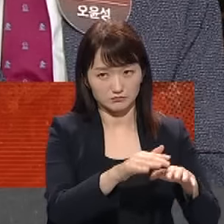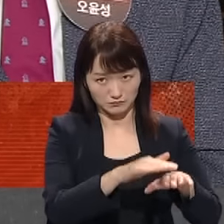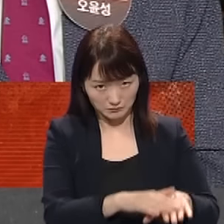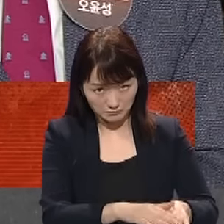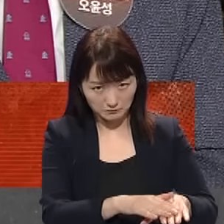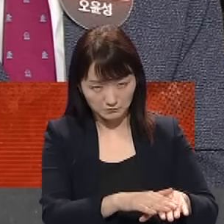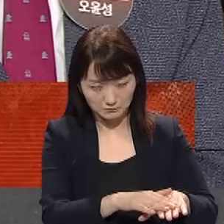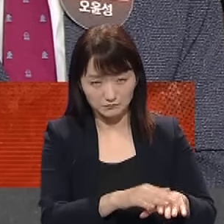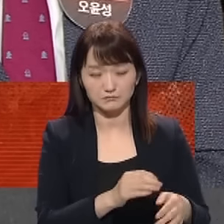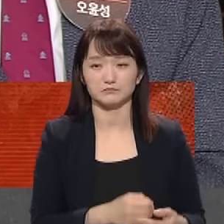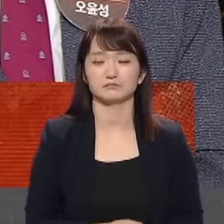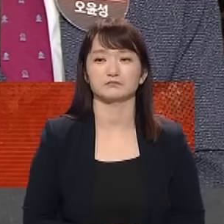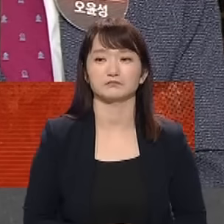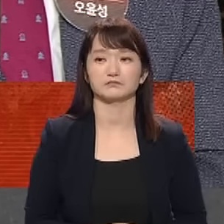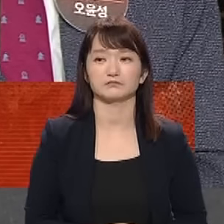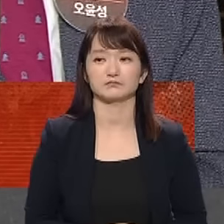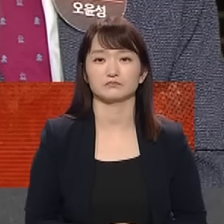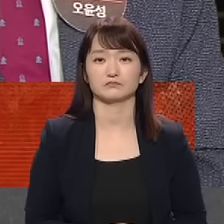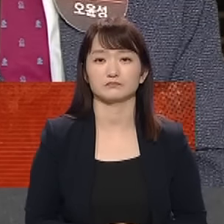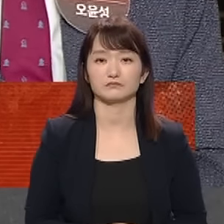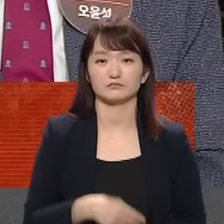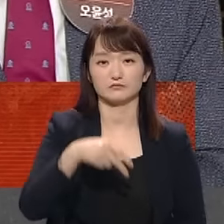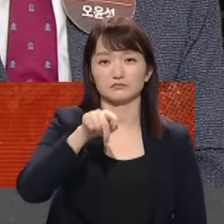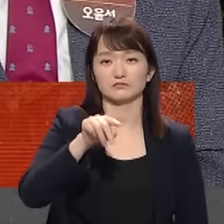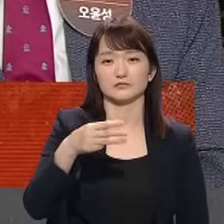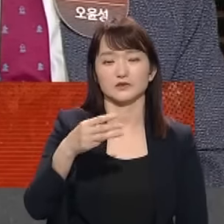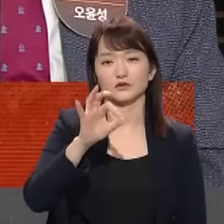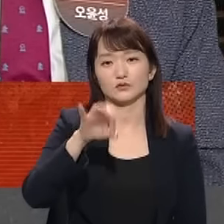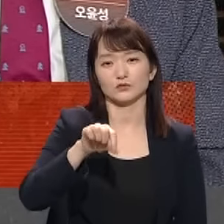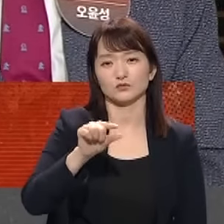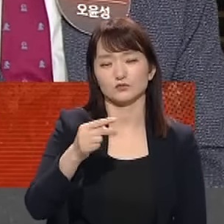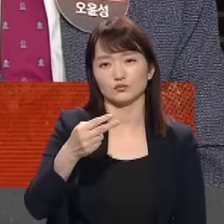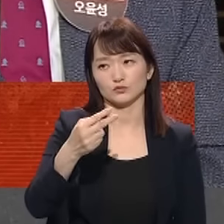해놓고 뭐 서른도시의 뭐 어떤